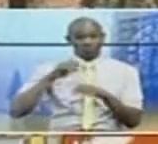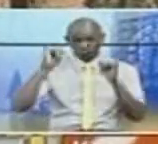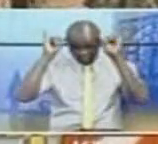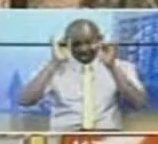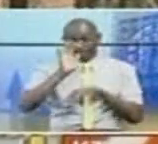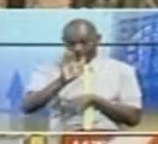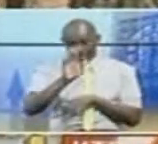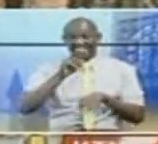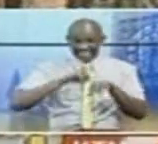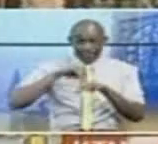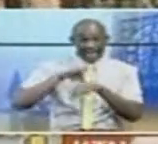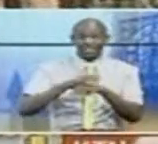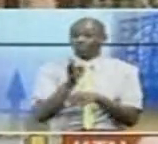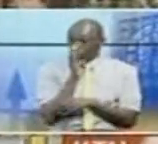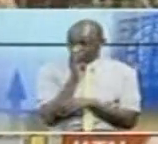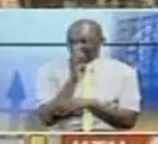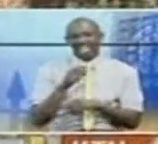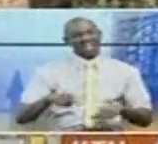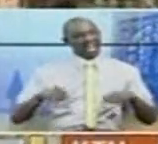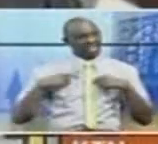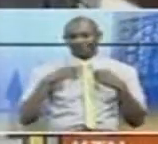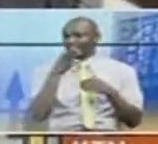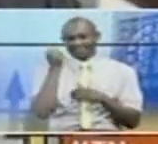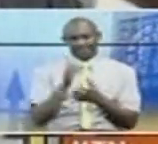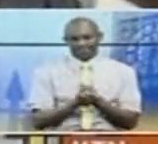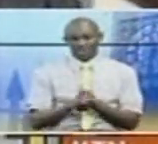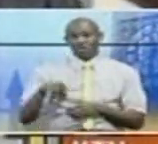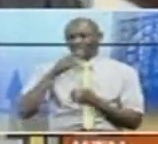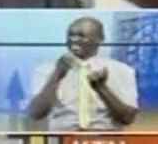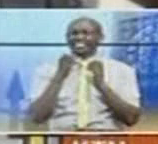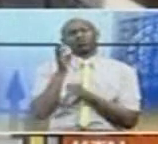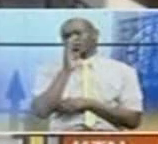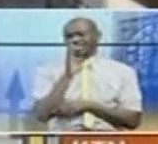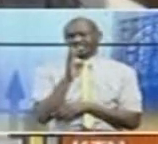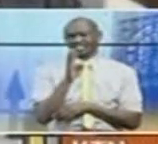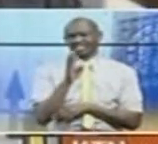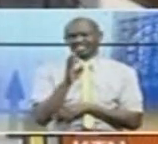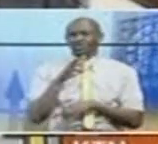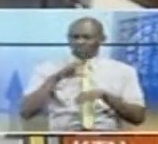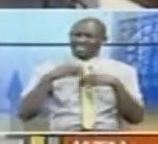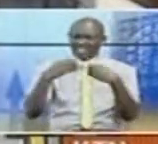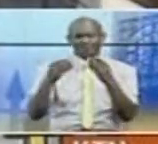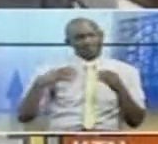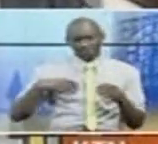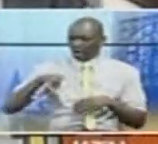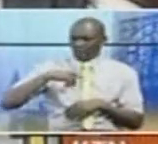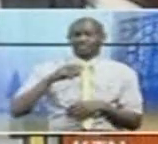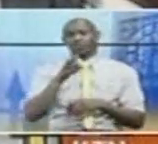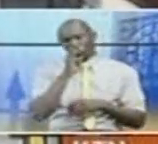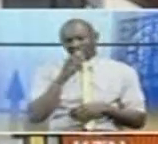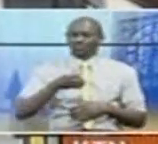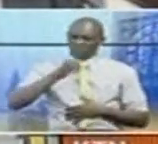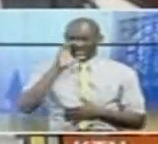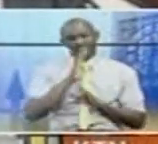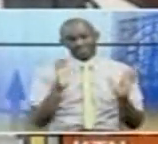Wanasema wakipata maji basi maisha yao yatakuwa bora zaidi. So we need this water to give our people water to drink first and